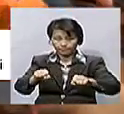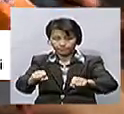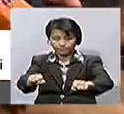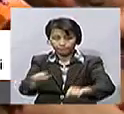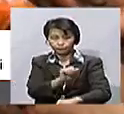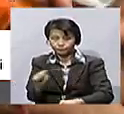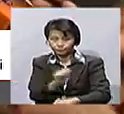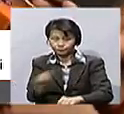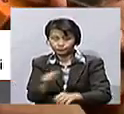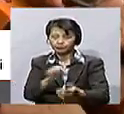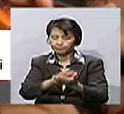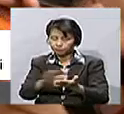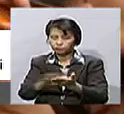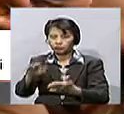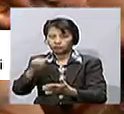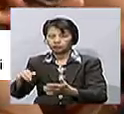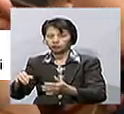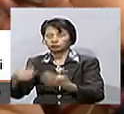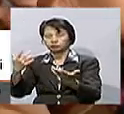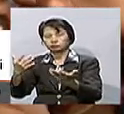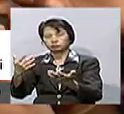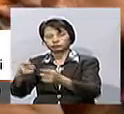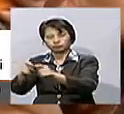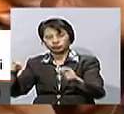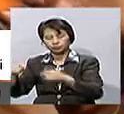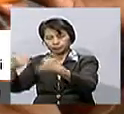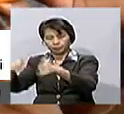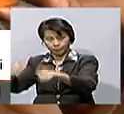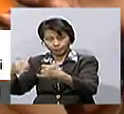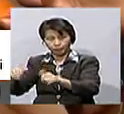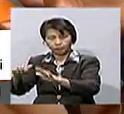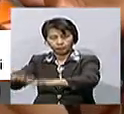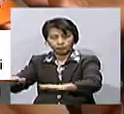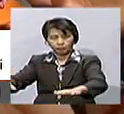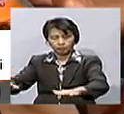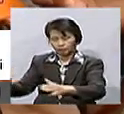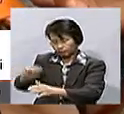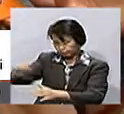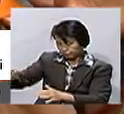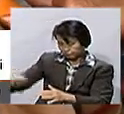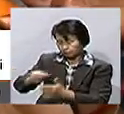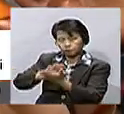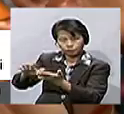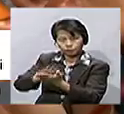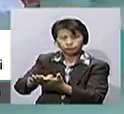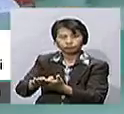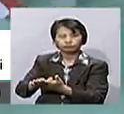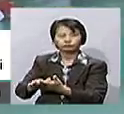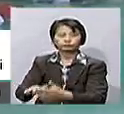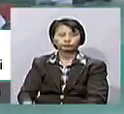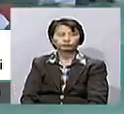membersihkan premis perniagaan mereka daripada tempat-tempat yang boleh menyebabkan perkara seperti ini berlaku lah, jangkitan ini